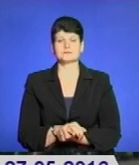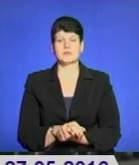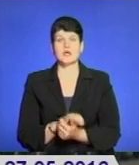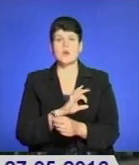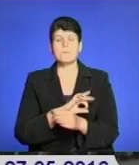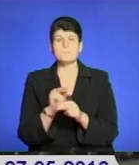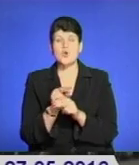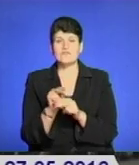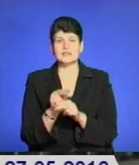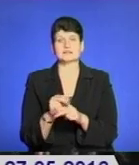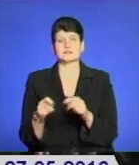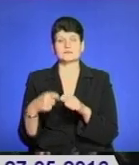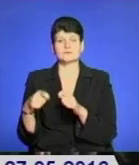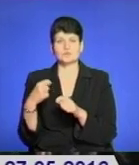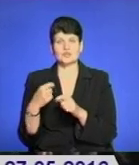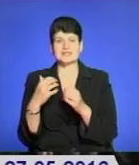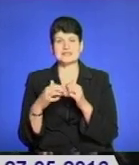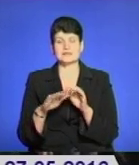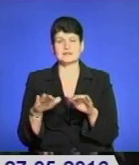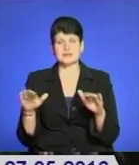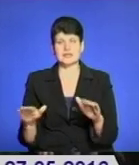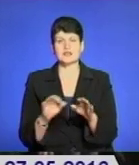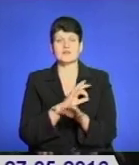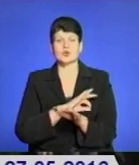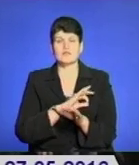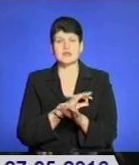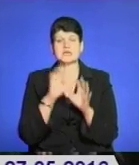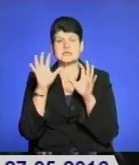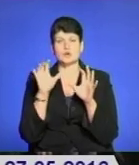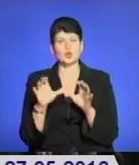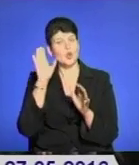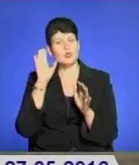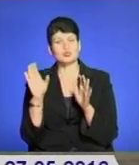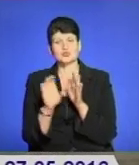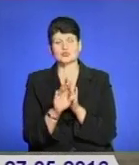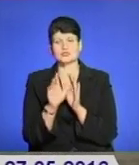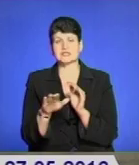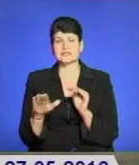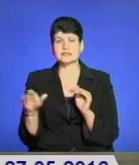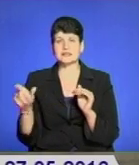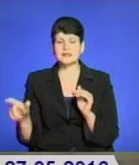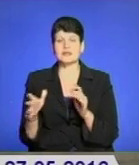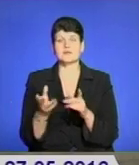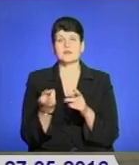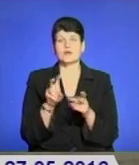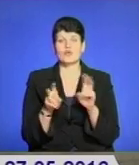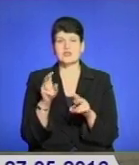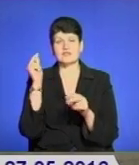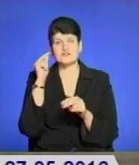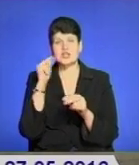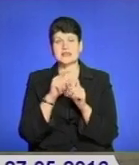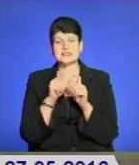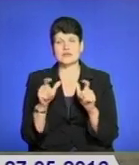Профілактика злочинності серед неповнолітніх та виховання законослухняних громадян держави – саме з такою метою тернопільські поліцейські відвідують навчальні